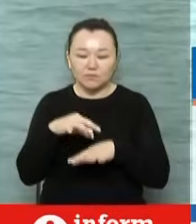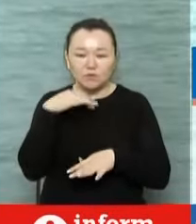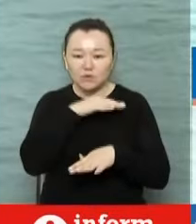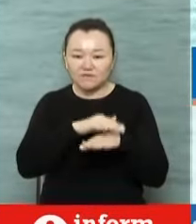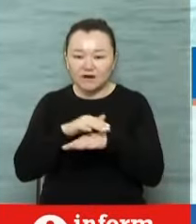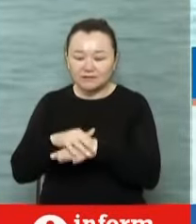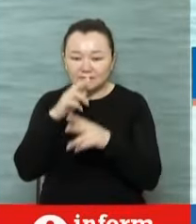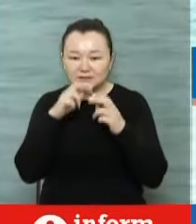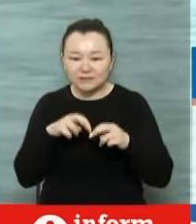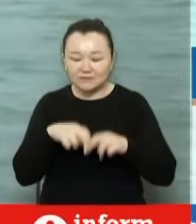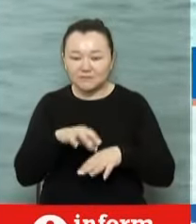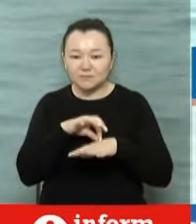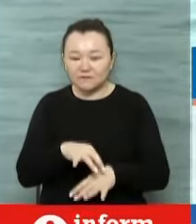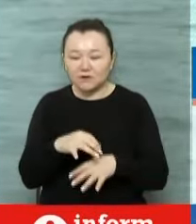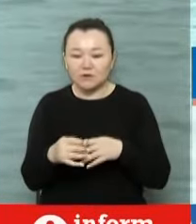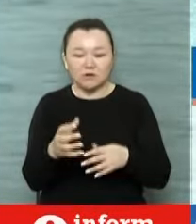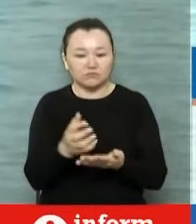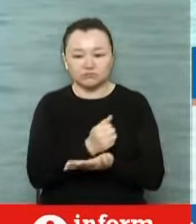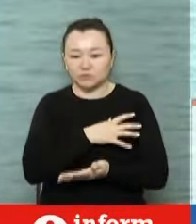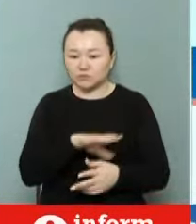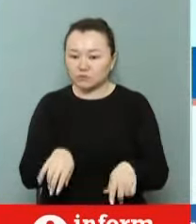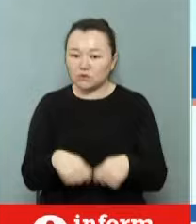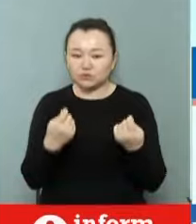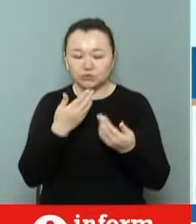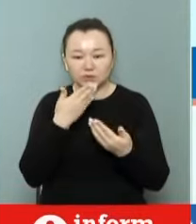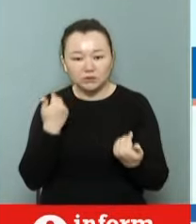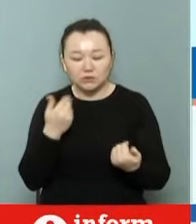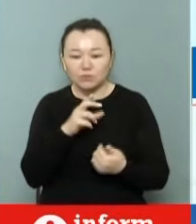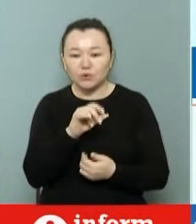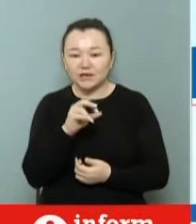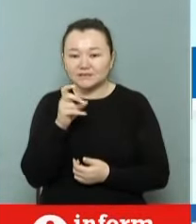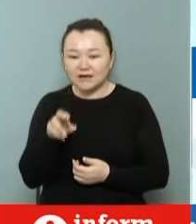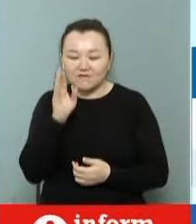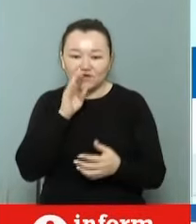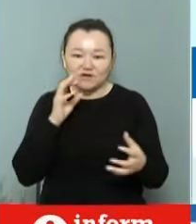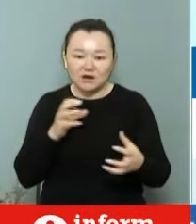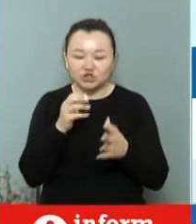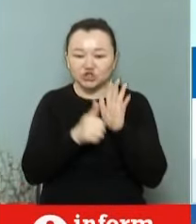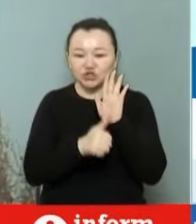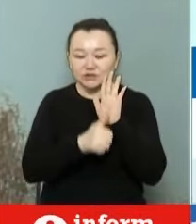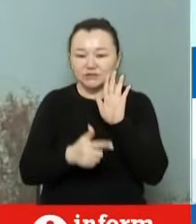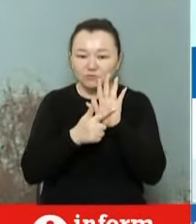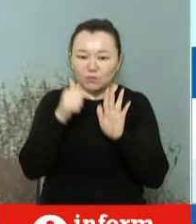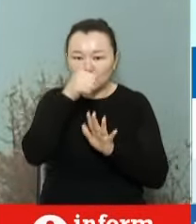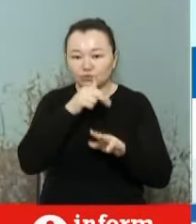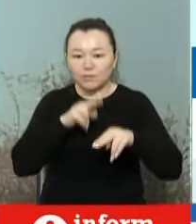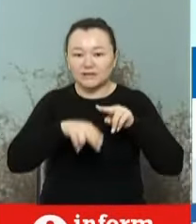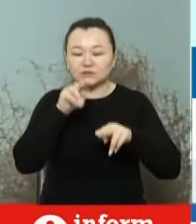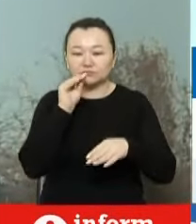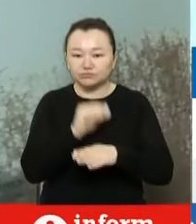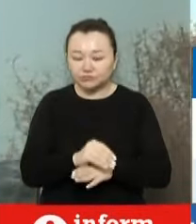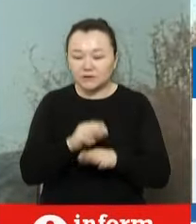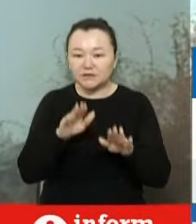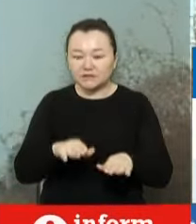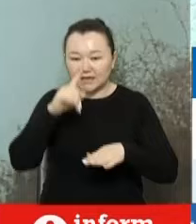многофакторные исследования, они не выявили каких-либо нарушений. Багенское водохранилище было построено в 1967 году. Последний раз, по данным